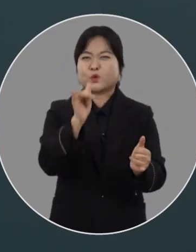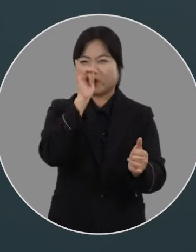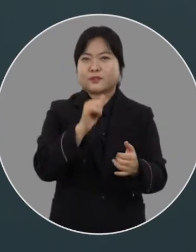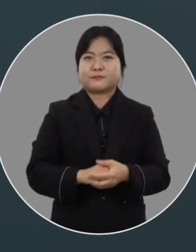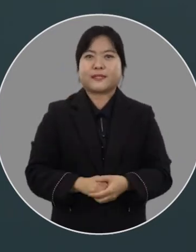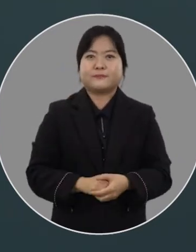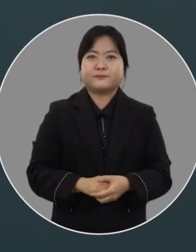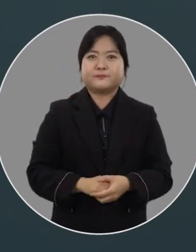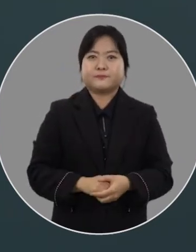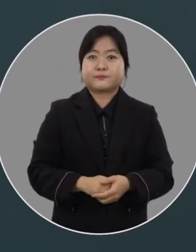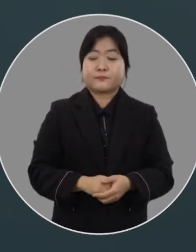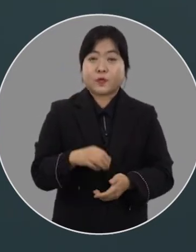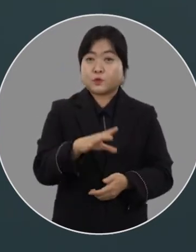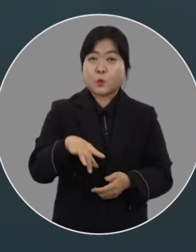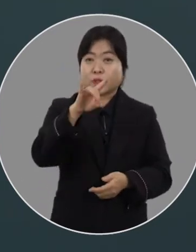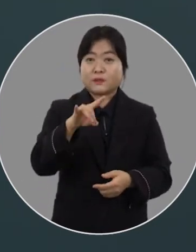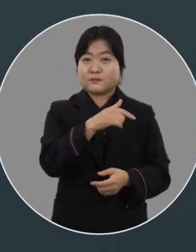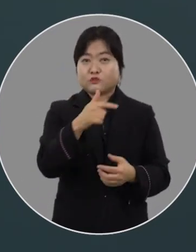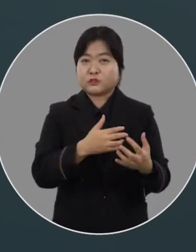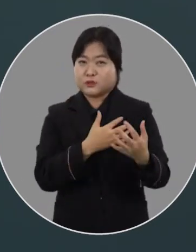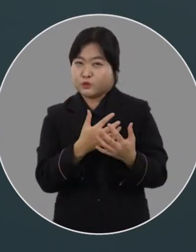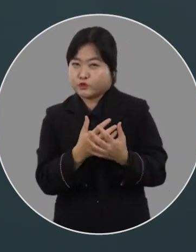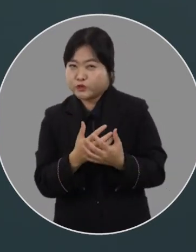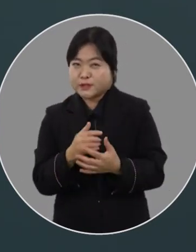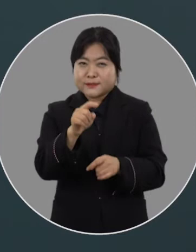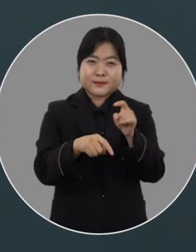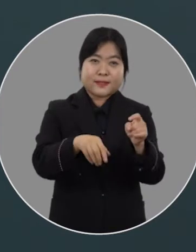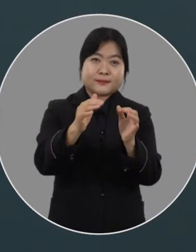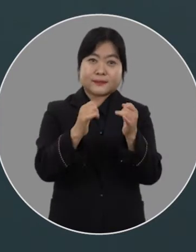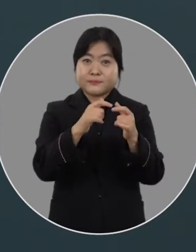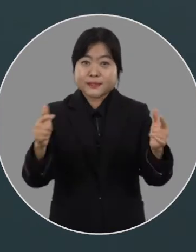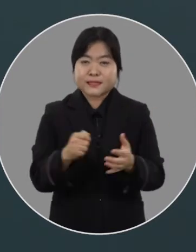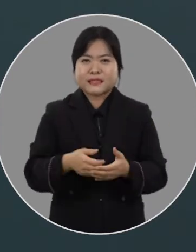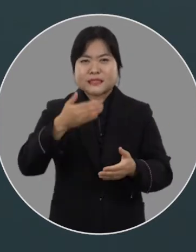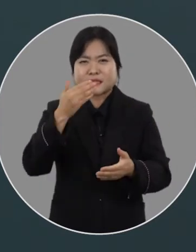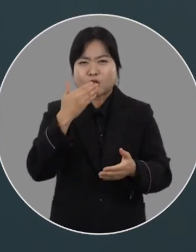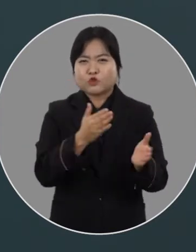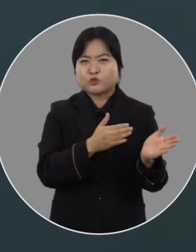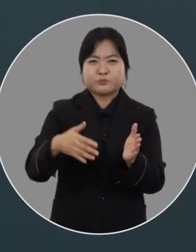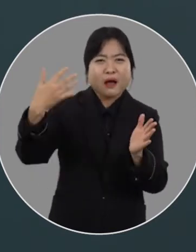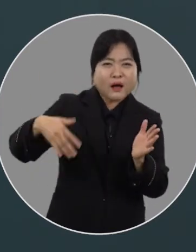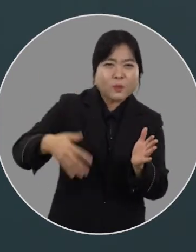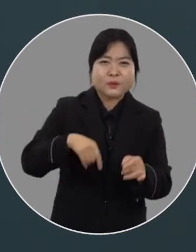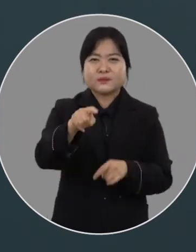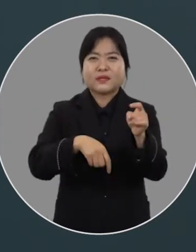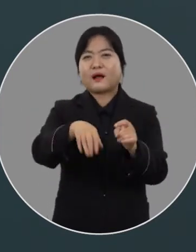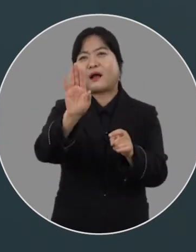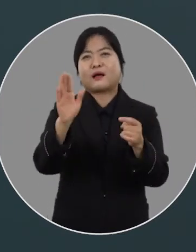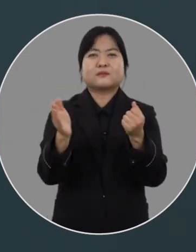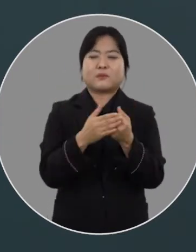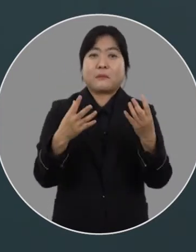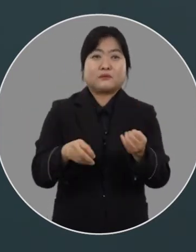사람들도 많이 있었습니다. 초기에 아주 흥분해서 나간 사람들이 식량도 준비하지 않고